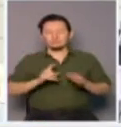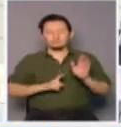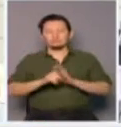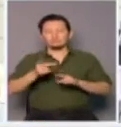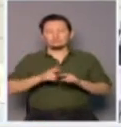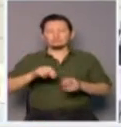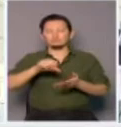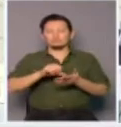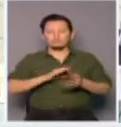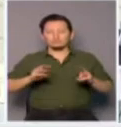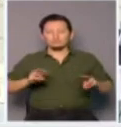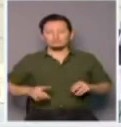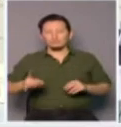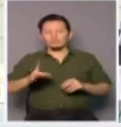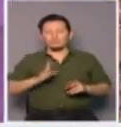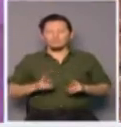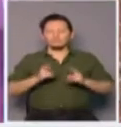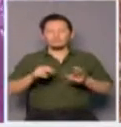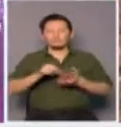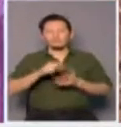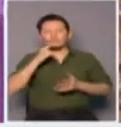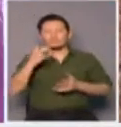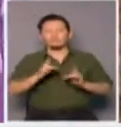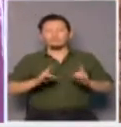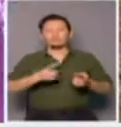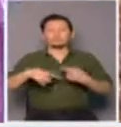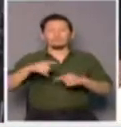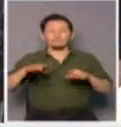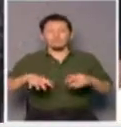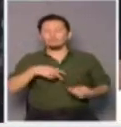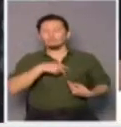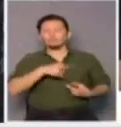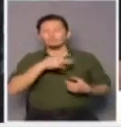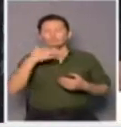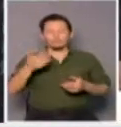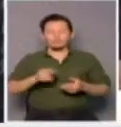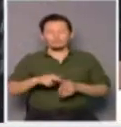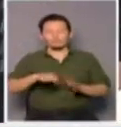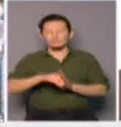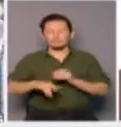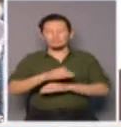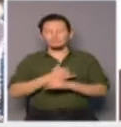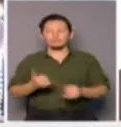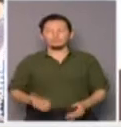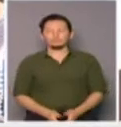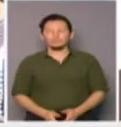принял участие аким района, который отметил в своей речи, что предприниматель вносит большой вклад в экономику страны.